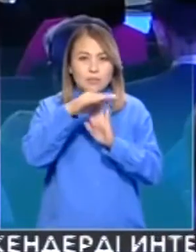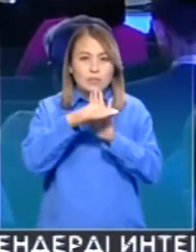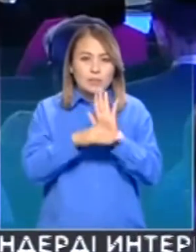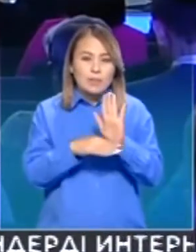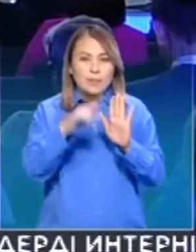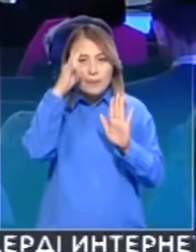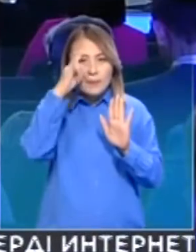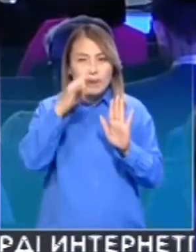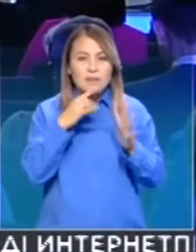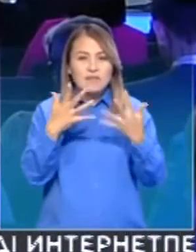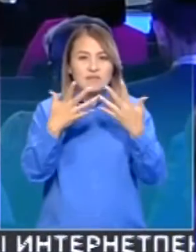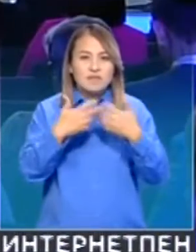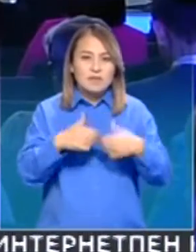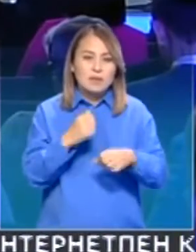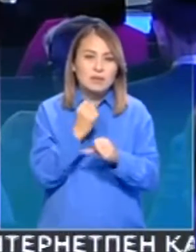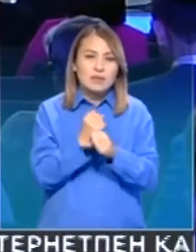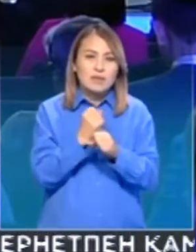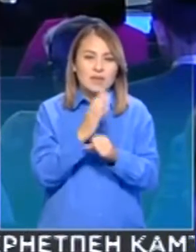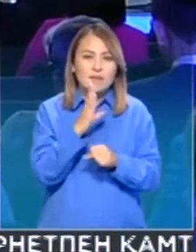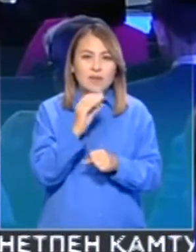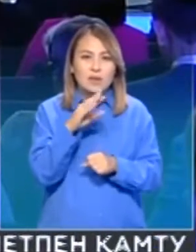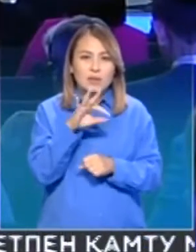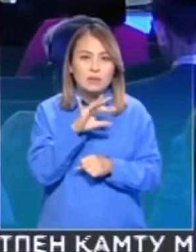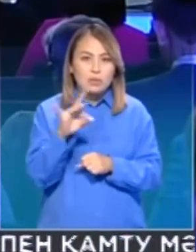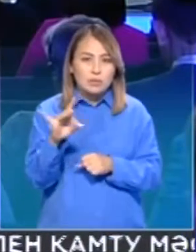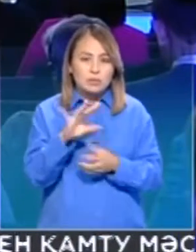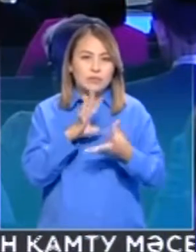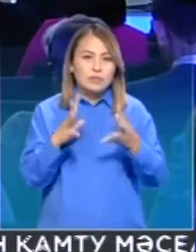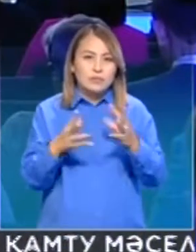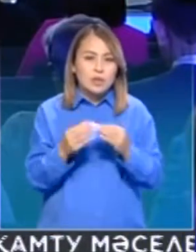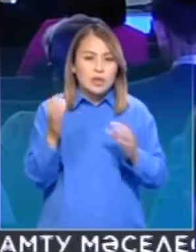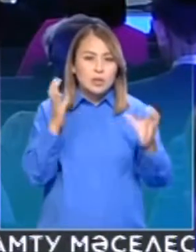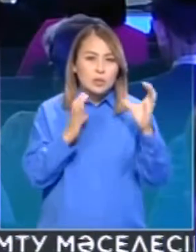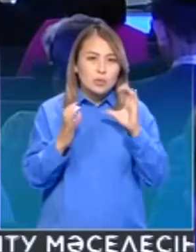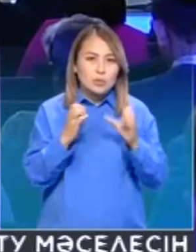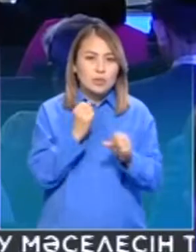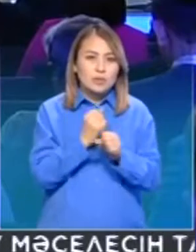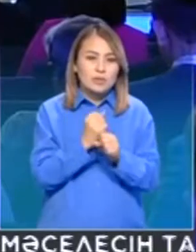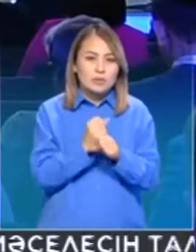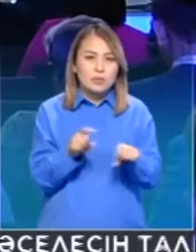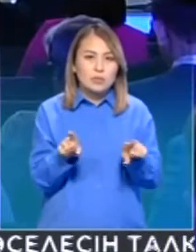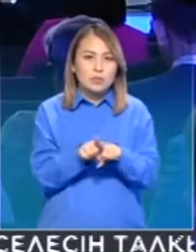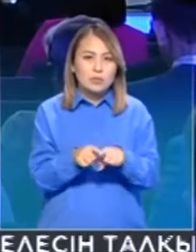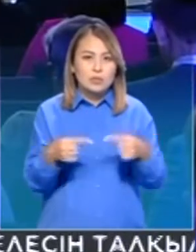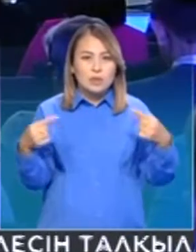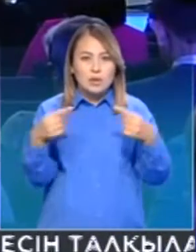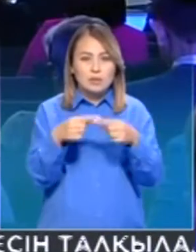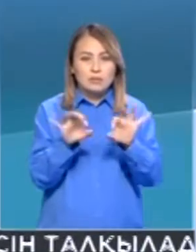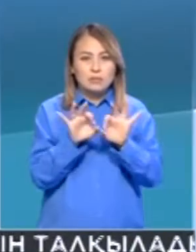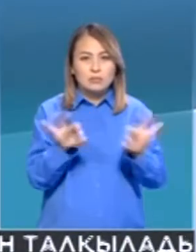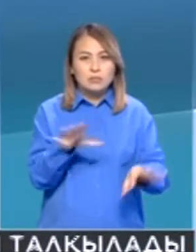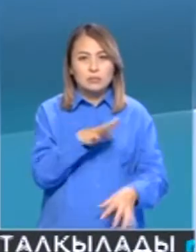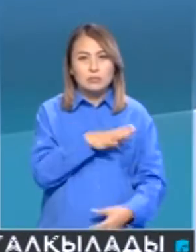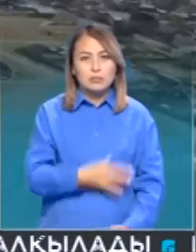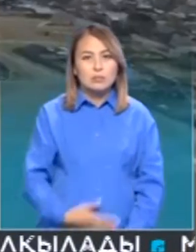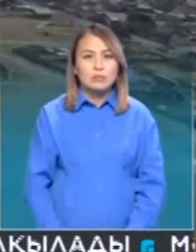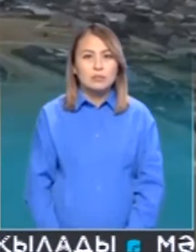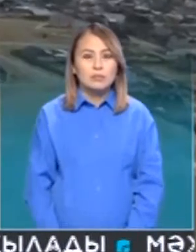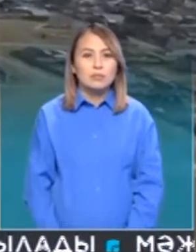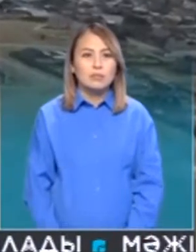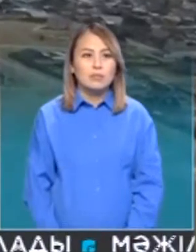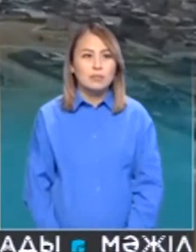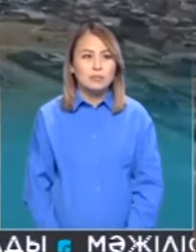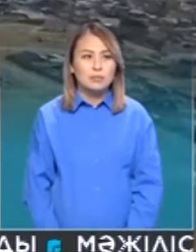Қазақстан цифрландырудың дамыту векторын мазмұндық жағынан да, институционалдық тұрғысынан да нақты айқындағанын атап өткен жөн.